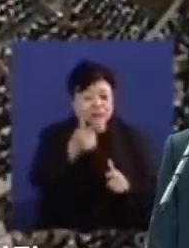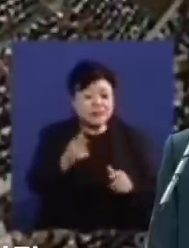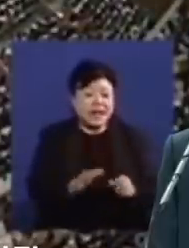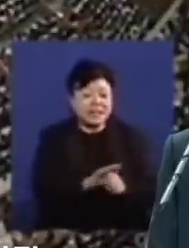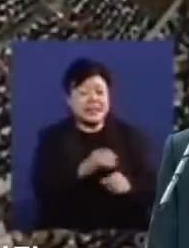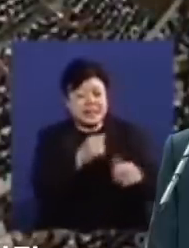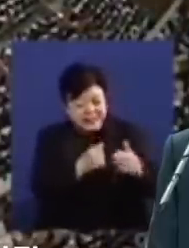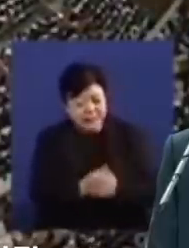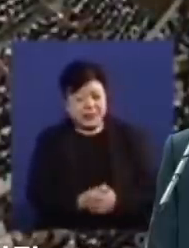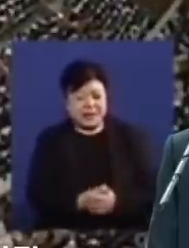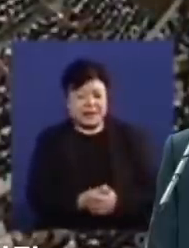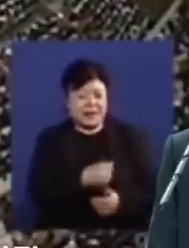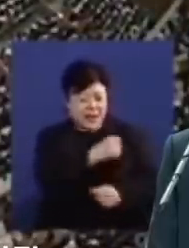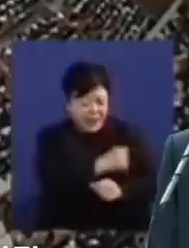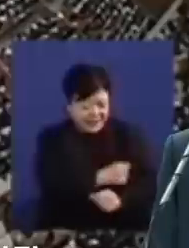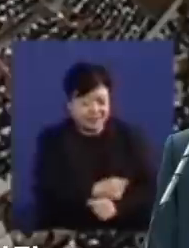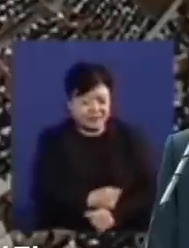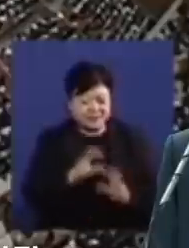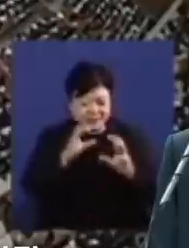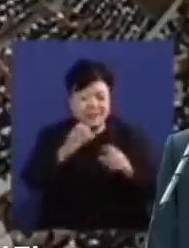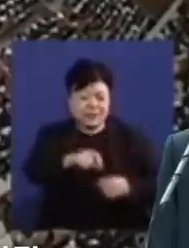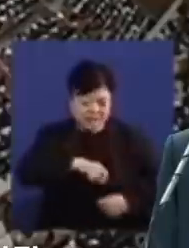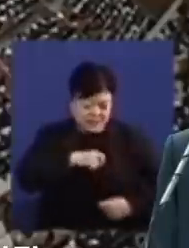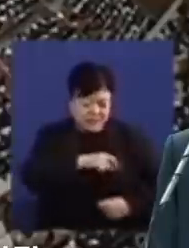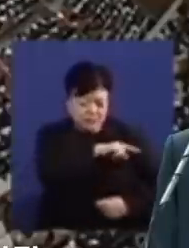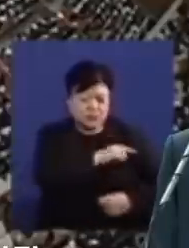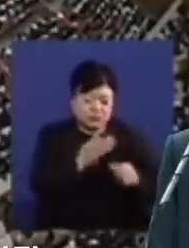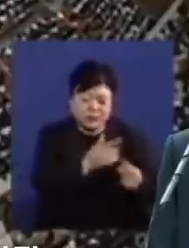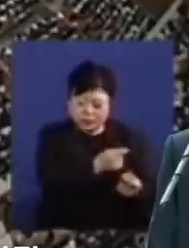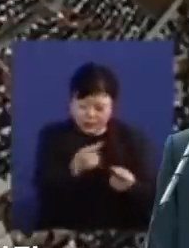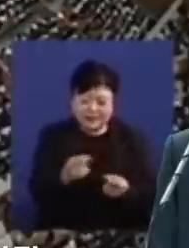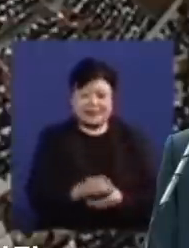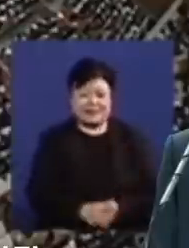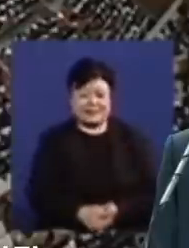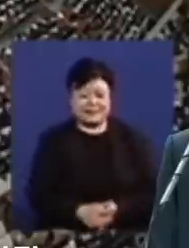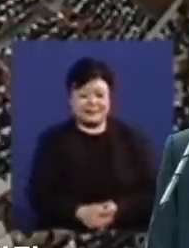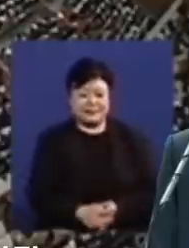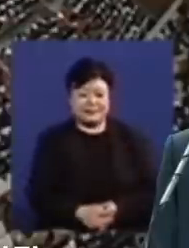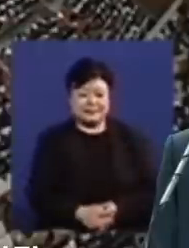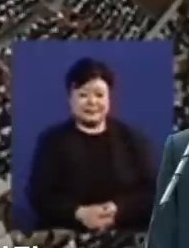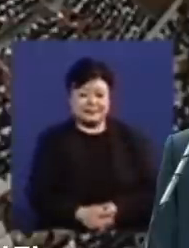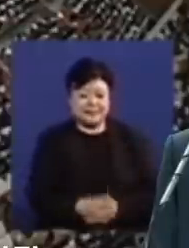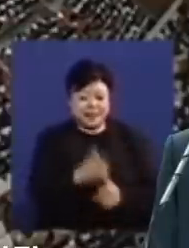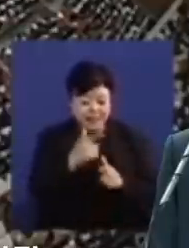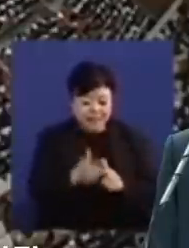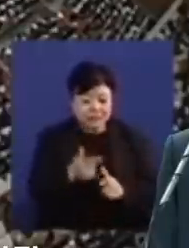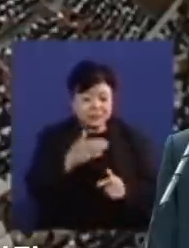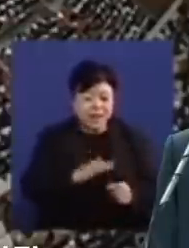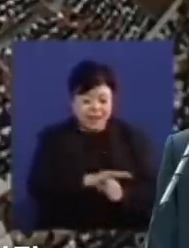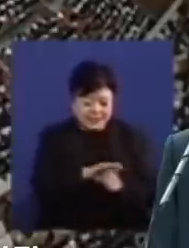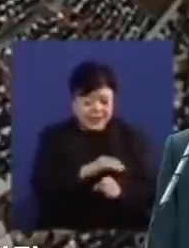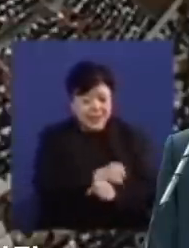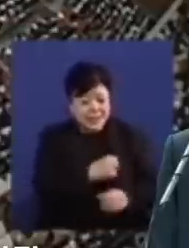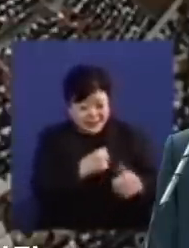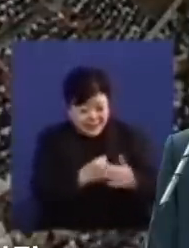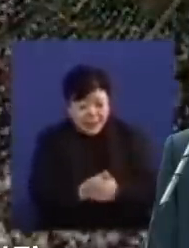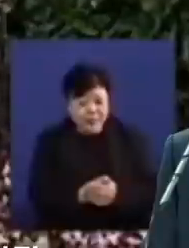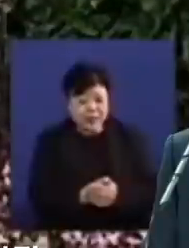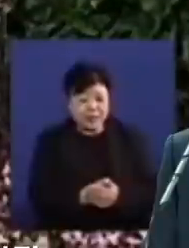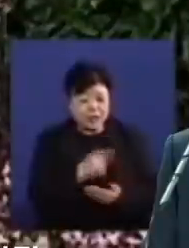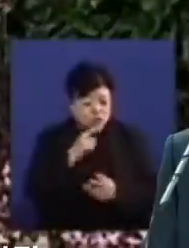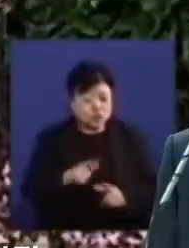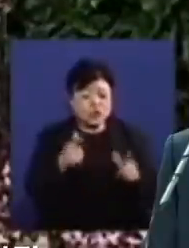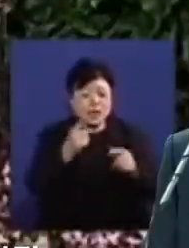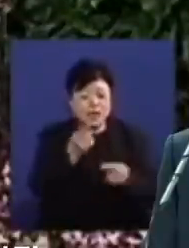때문에 하는 것입니다. 예수님이 나를 사랑하시기 때문에 내가 주일날